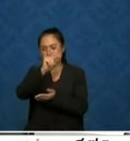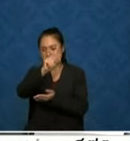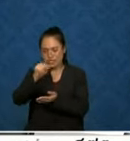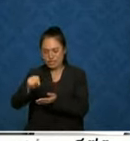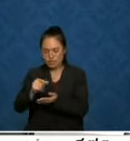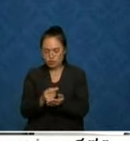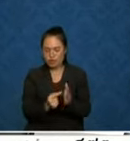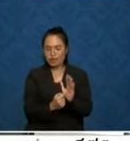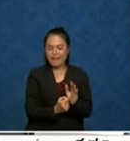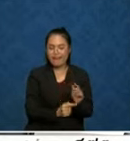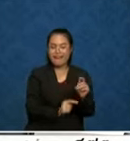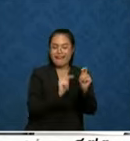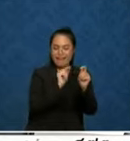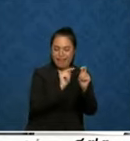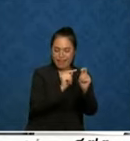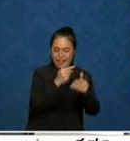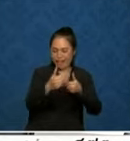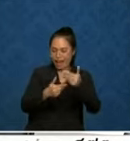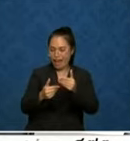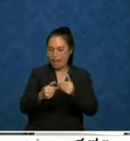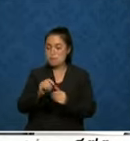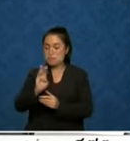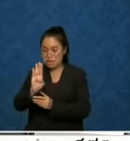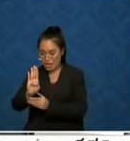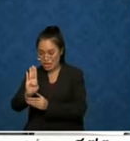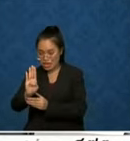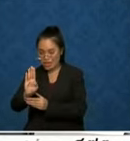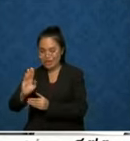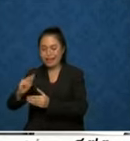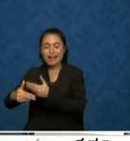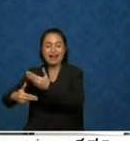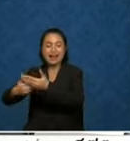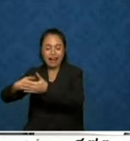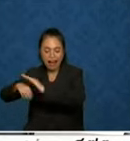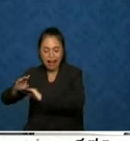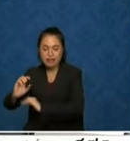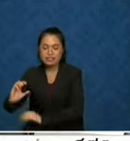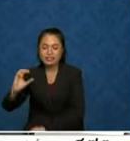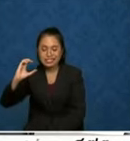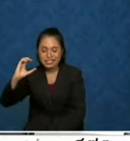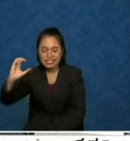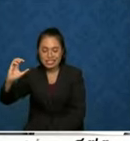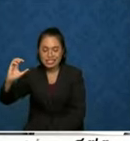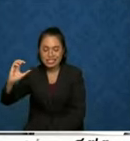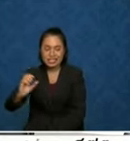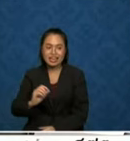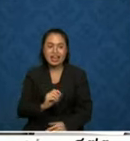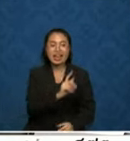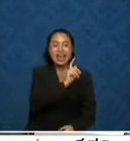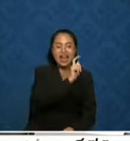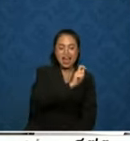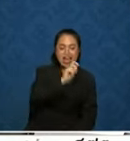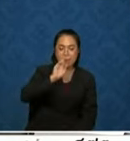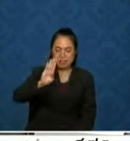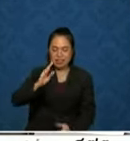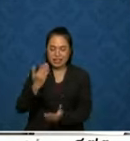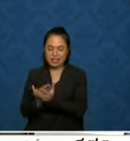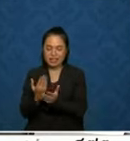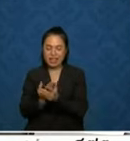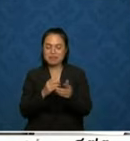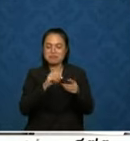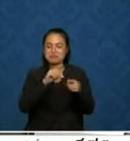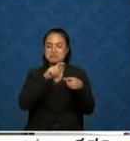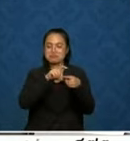A ไปนาย B เมื่อนาย B ขายไปที่นาย C ปุ๊บนาย A และนาย B ก็ได้รับเปอร์เซ็นต์กันทั้ง